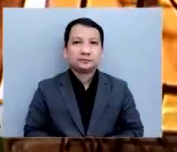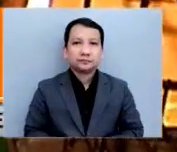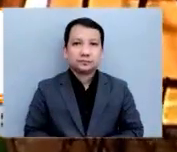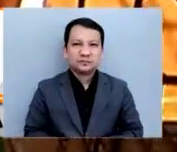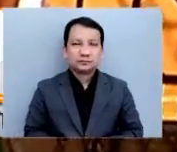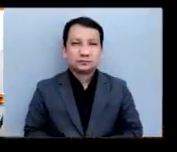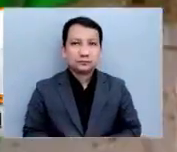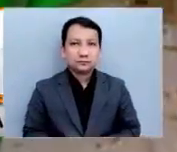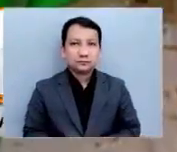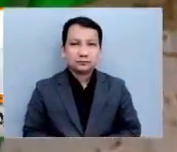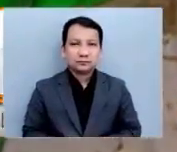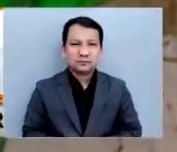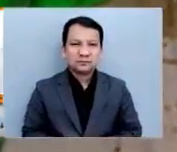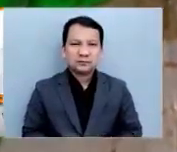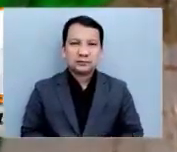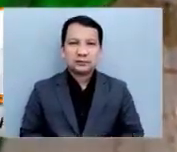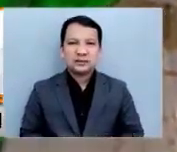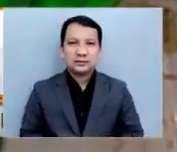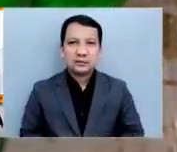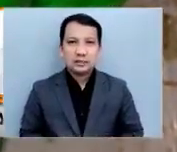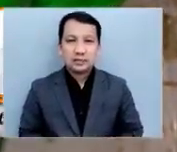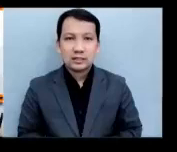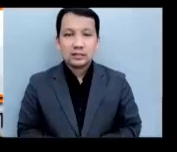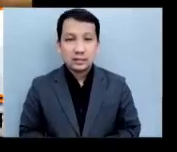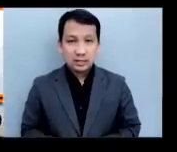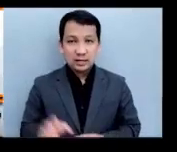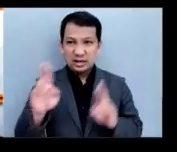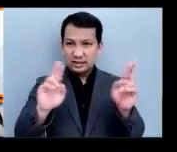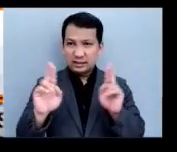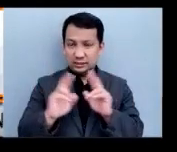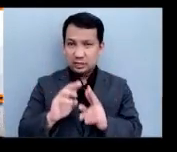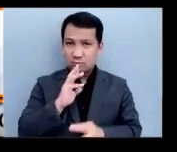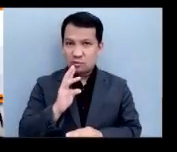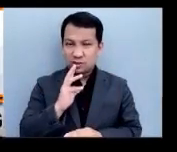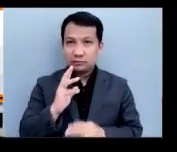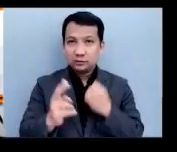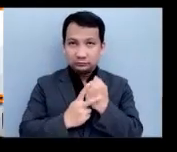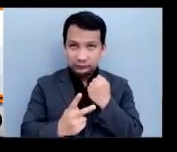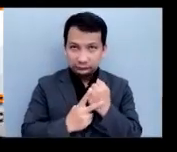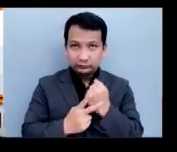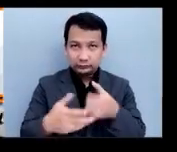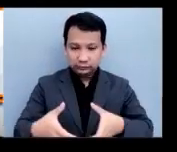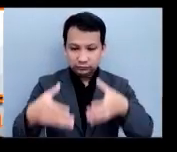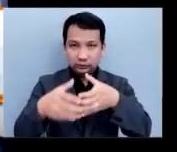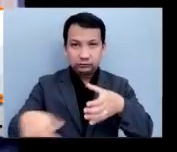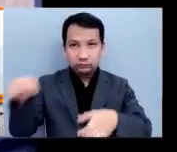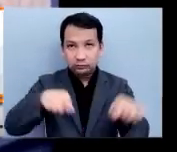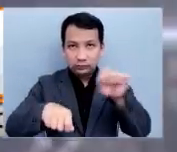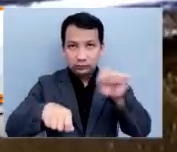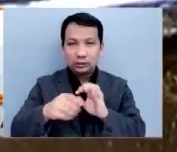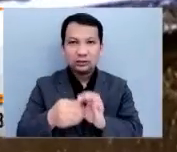Handa na ang mga drum ng tubig sa karinderya ni Mang Gary sa Malate, Maynila. Pati mga styrofoam at plastic na kutsara tinidor para bawas